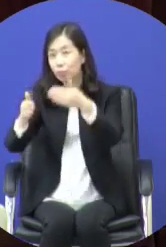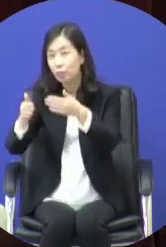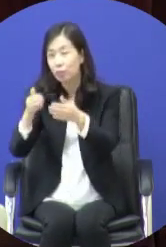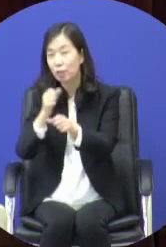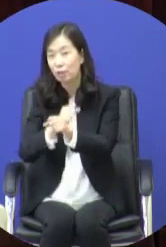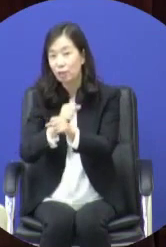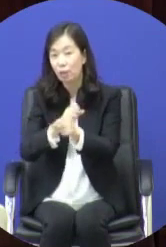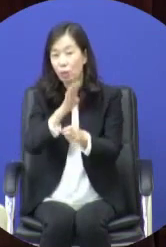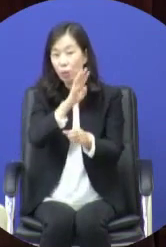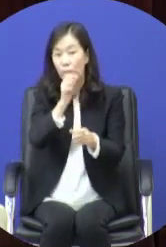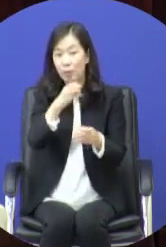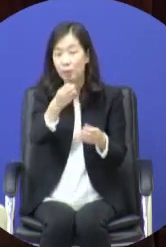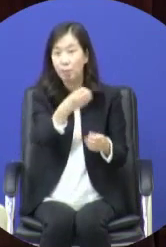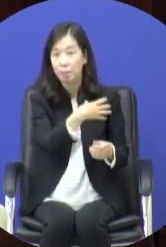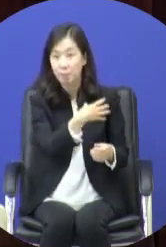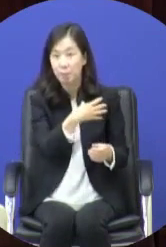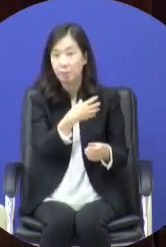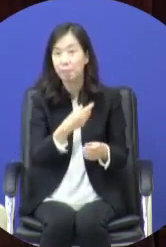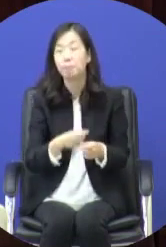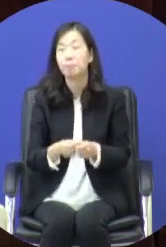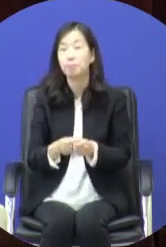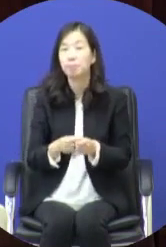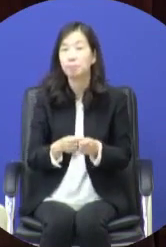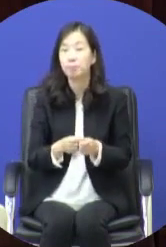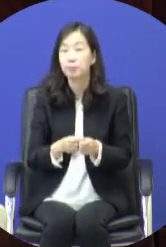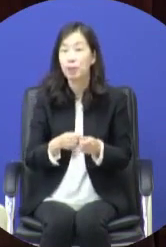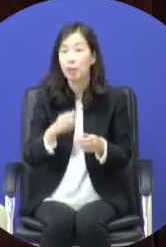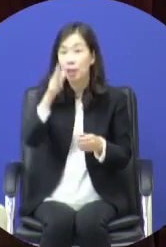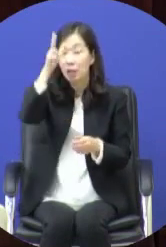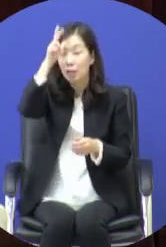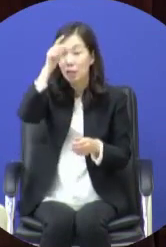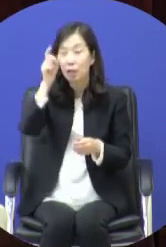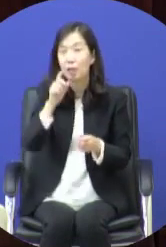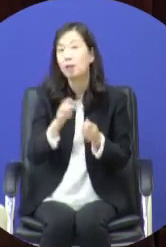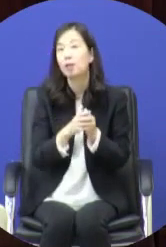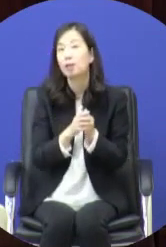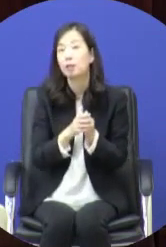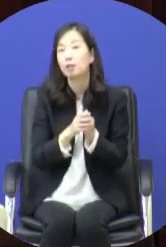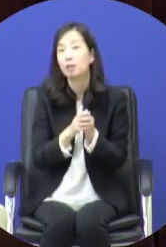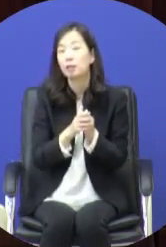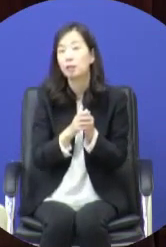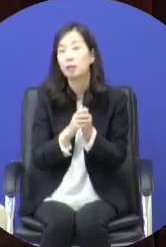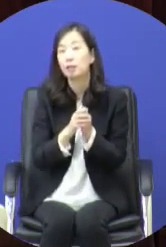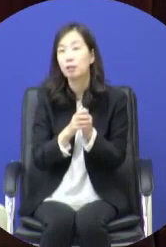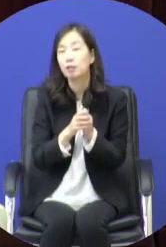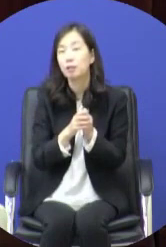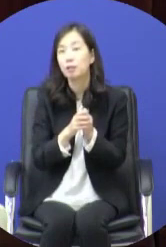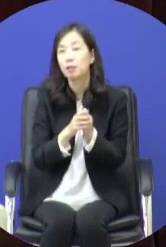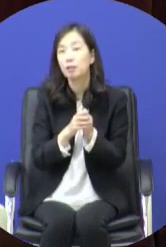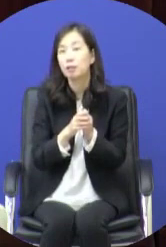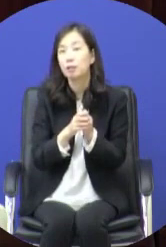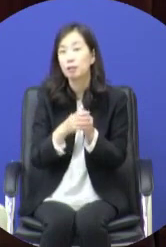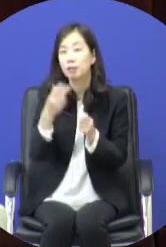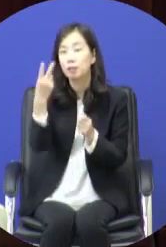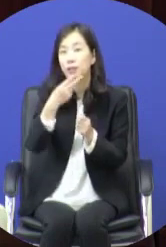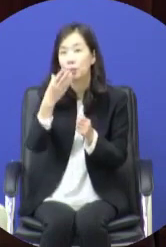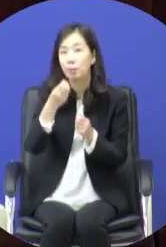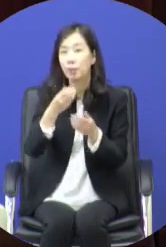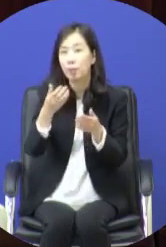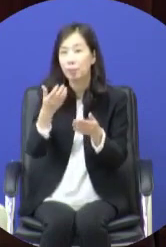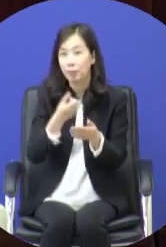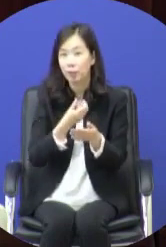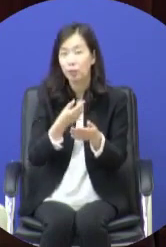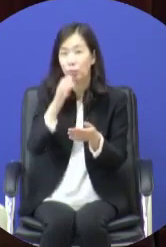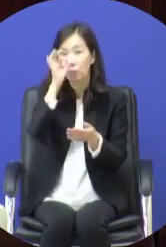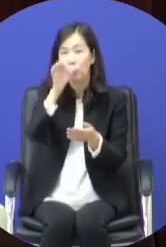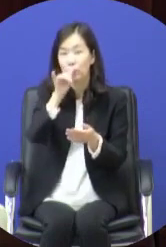박 씨에게 말했다고 한다. 경찰은 이 대가로 이전 부총장이 2천만 원을 받은 것으로